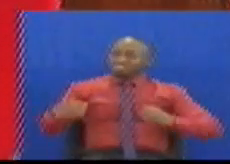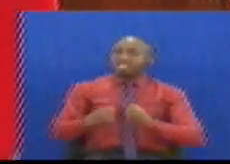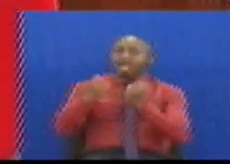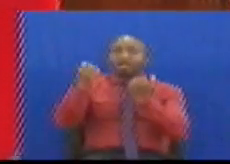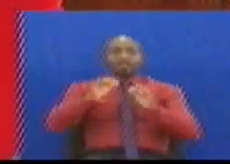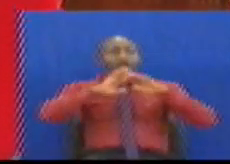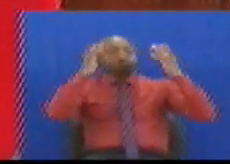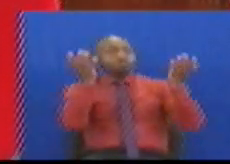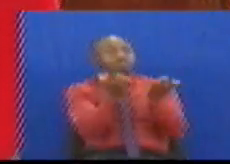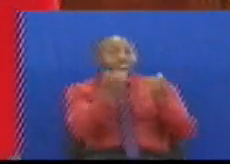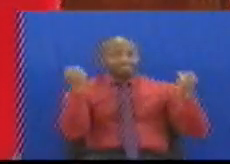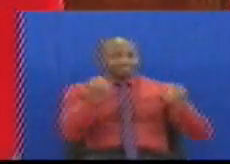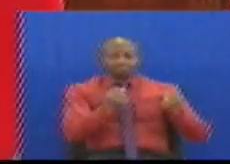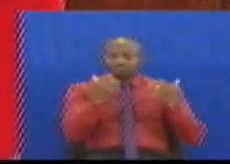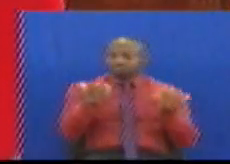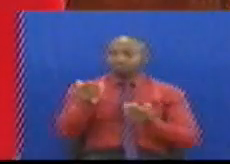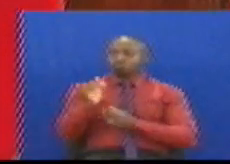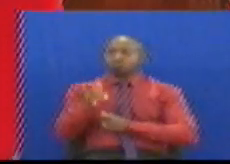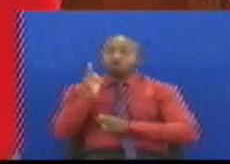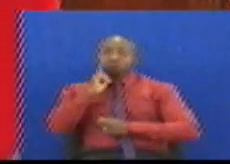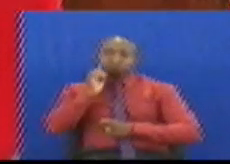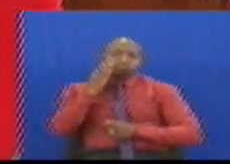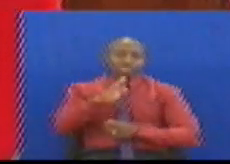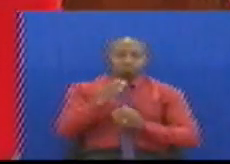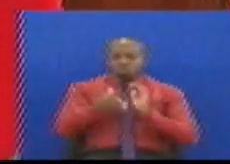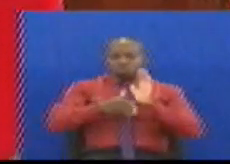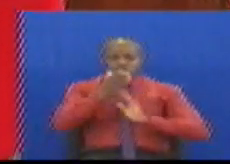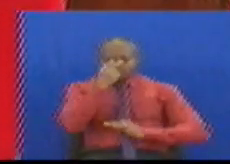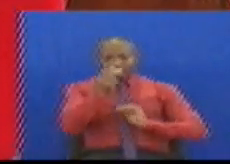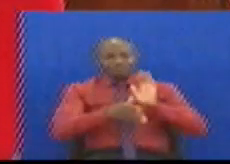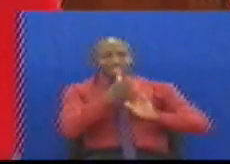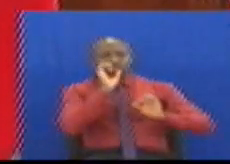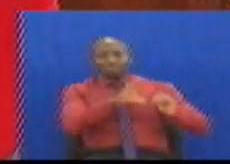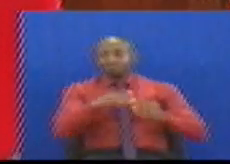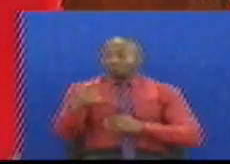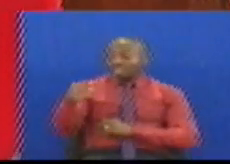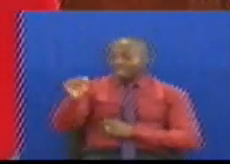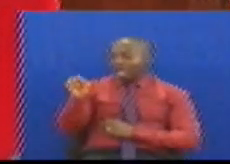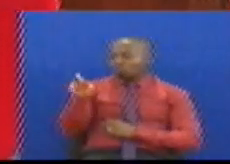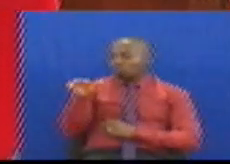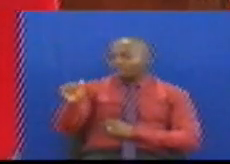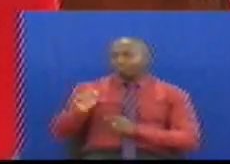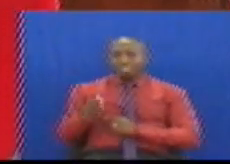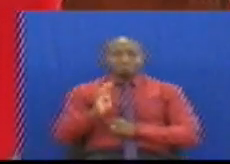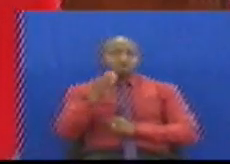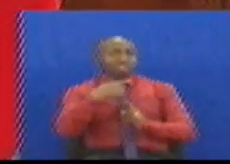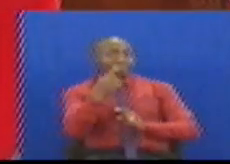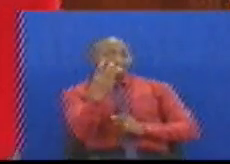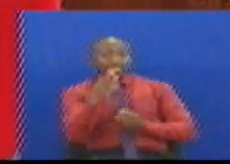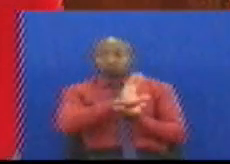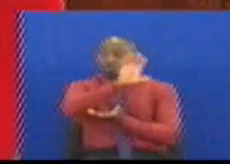Kwa hiyo mheshimiwa naibu spika, kuna haja ya kuangalia vyanzo vipya vya talula. Shilingi bilioni 300 kwa jumla